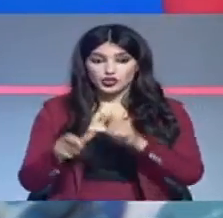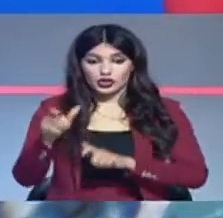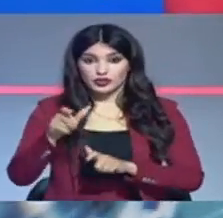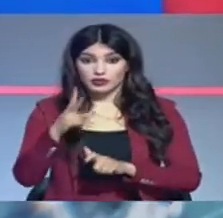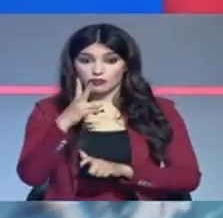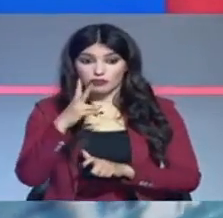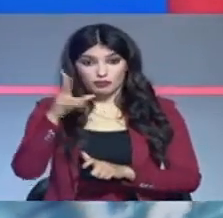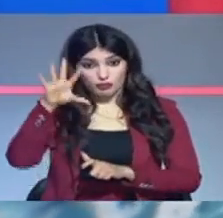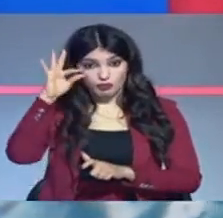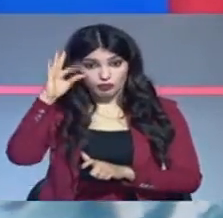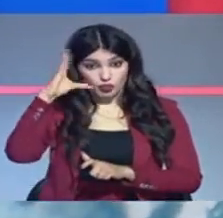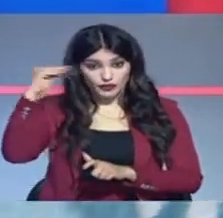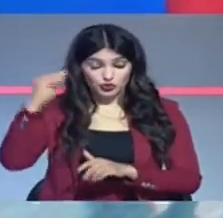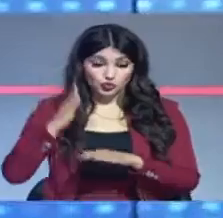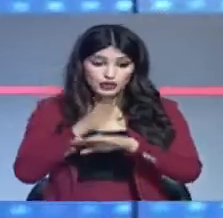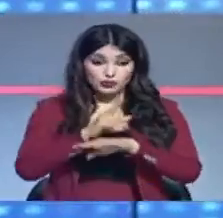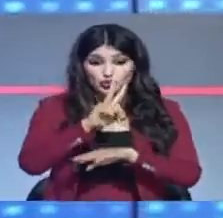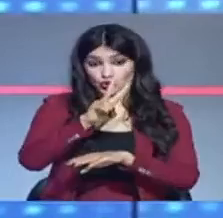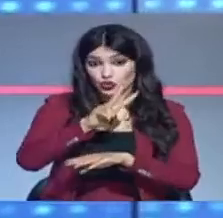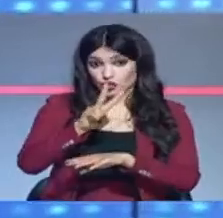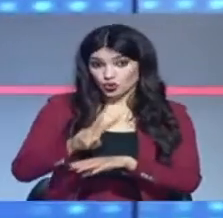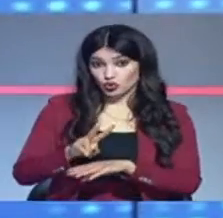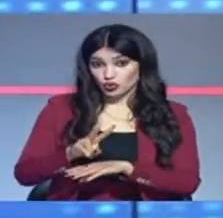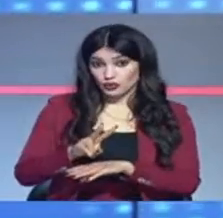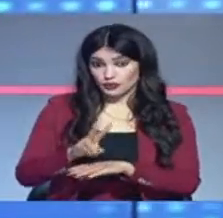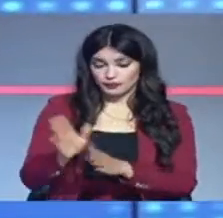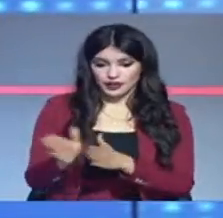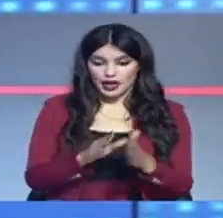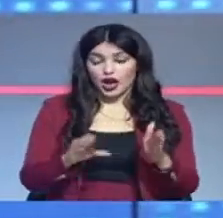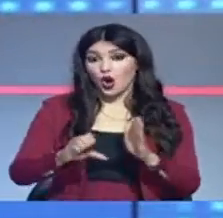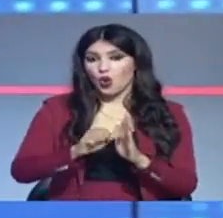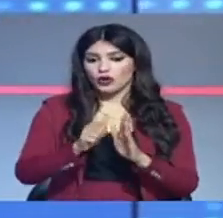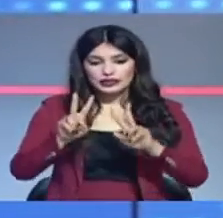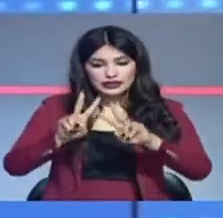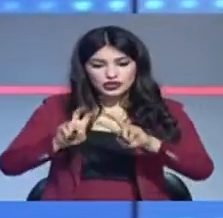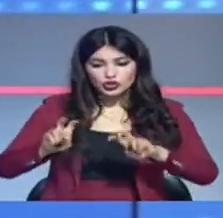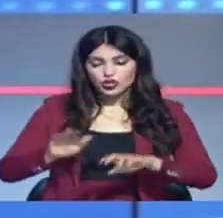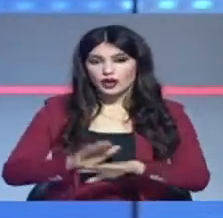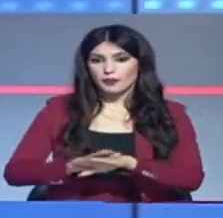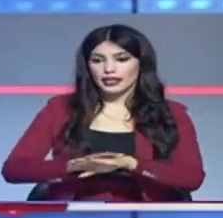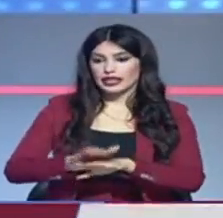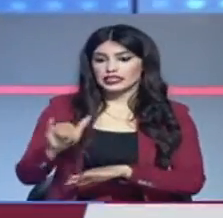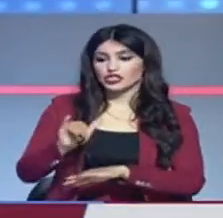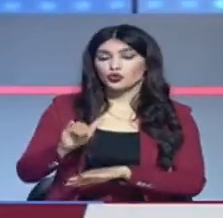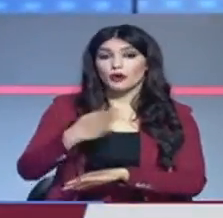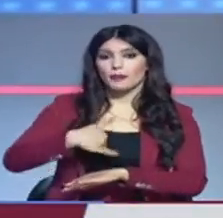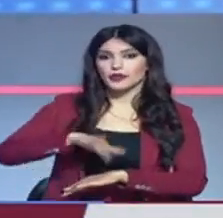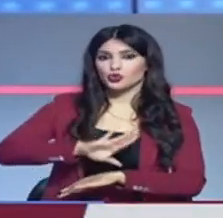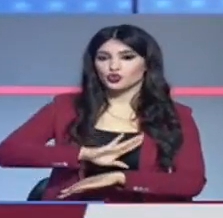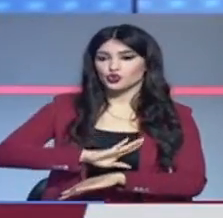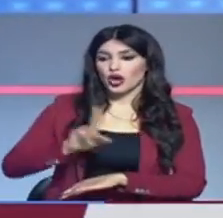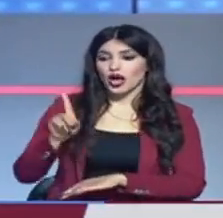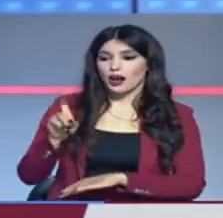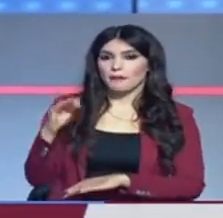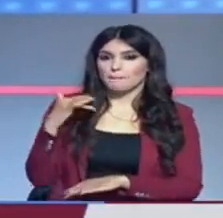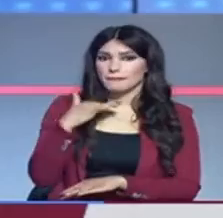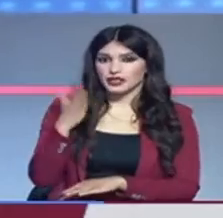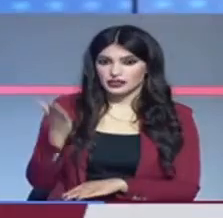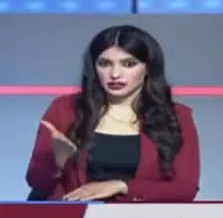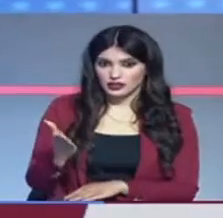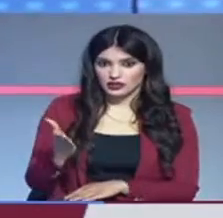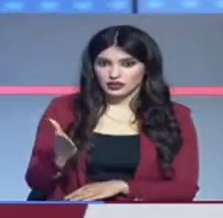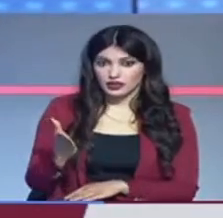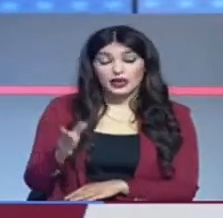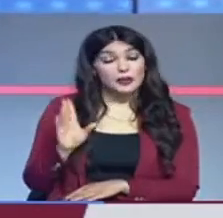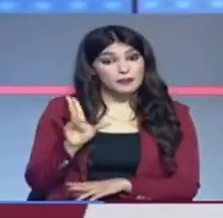اولا المرحله الاولى هي التشخيص السليم والموضوع حتى واحد المسؤوليات ولكن انا متوقف على تحديد